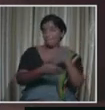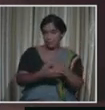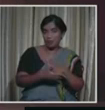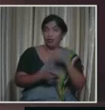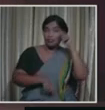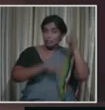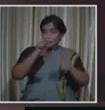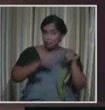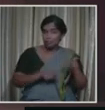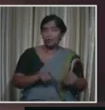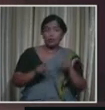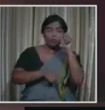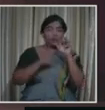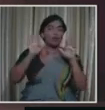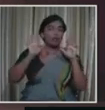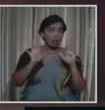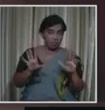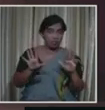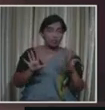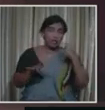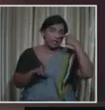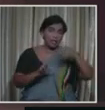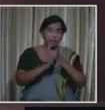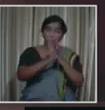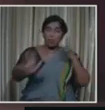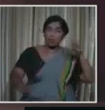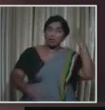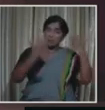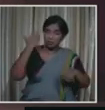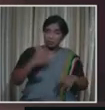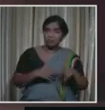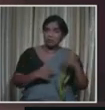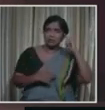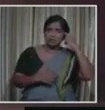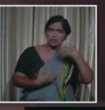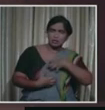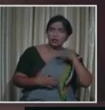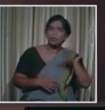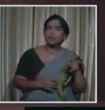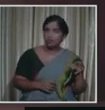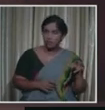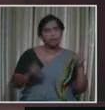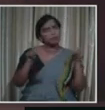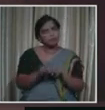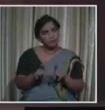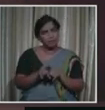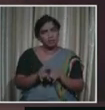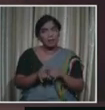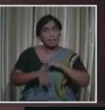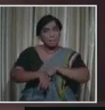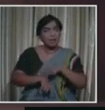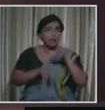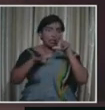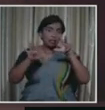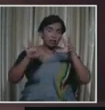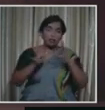Purwasiyan, nama dene telpol ini malah miyakia. Eita wede nama hati puno, eva kema, daya hata ata pol ini